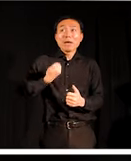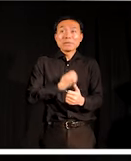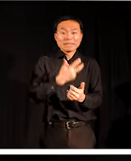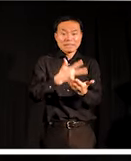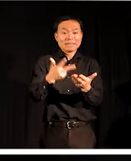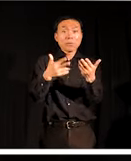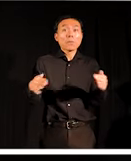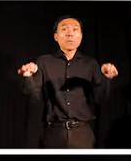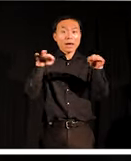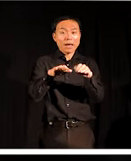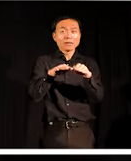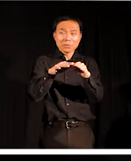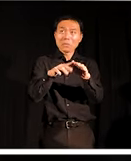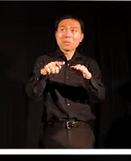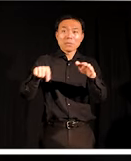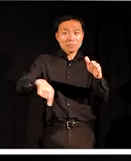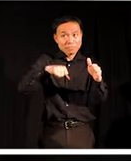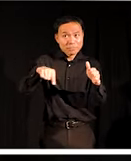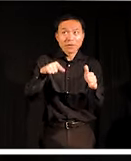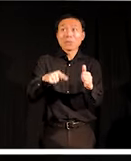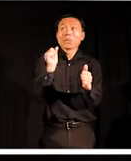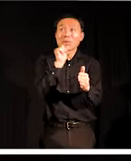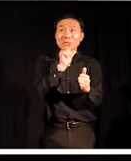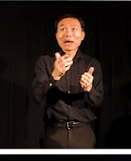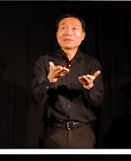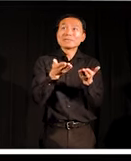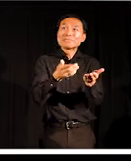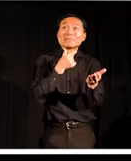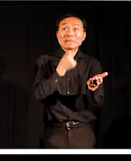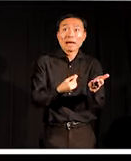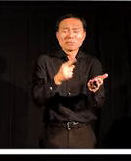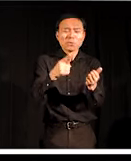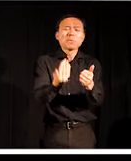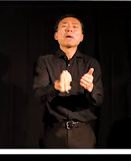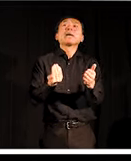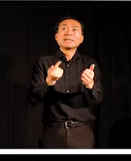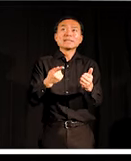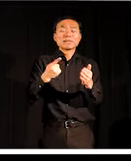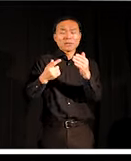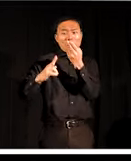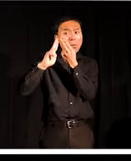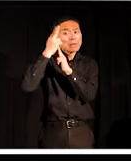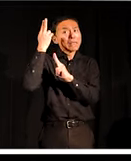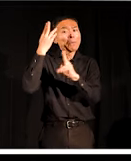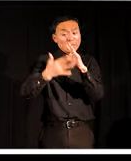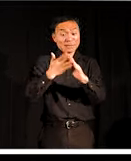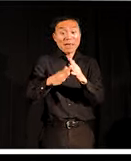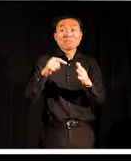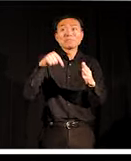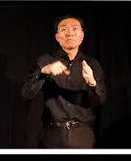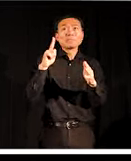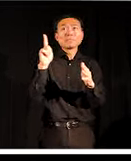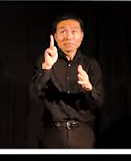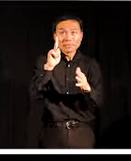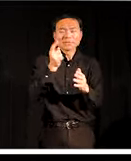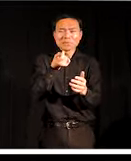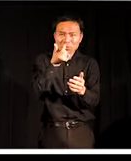話をしたいと思いますがその前にえ沖縄線とは何だったのかということ少しだけお話ししたいと思い